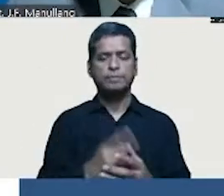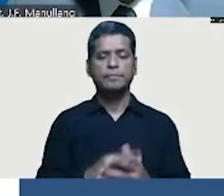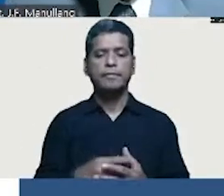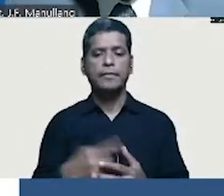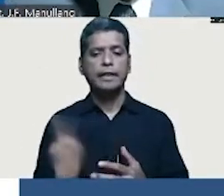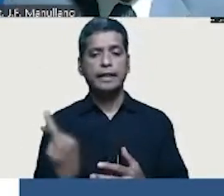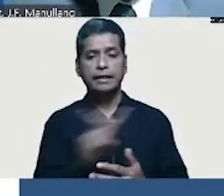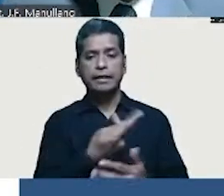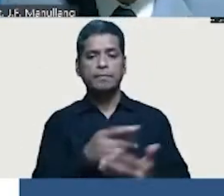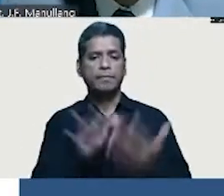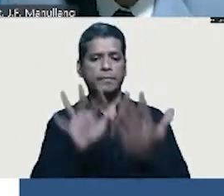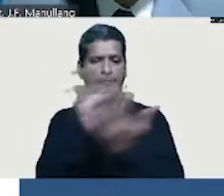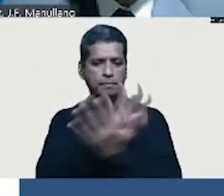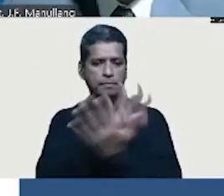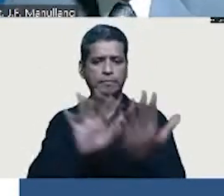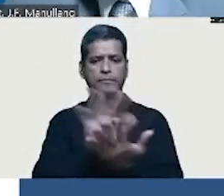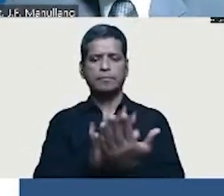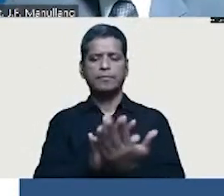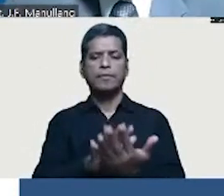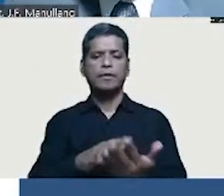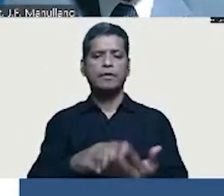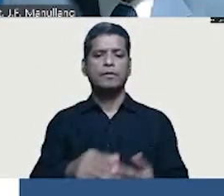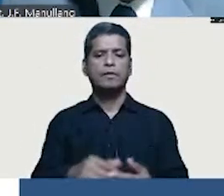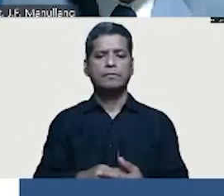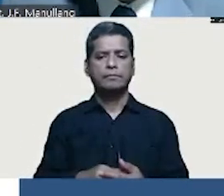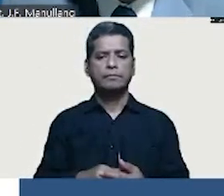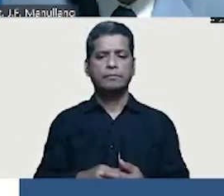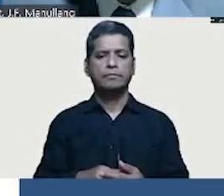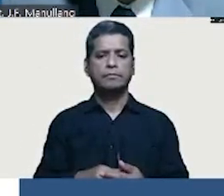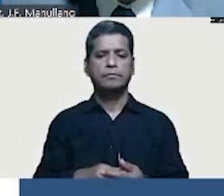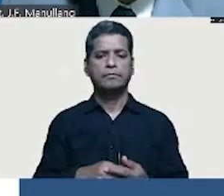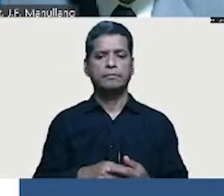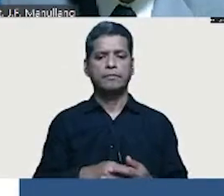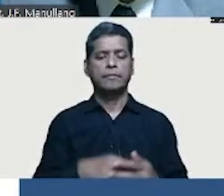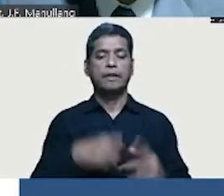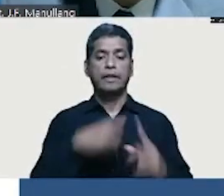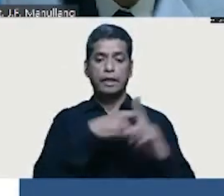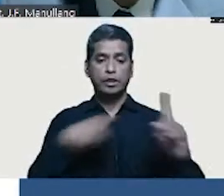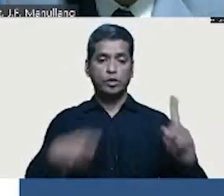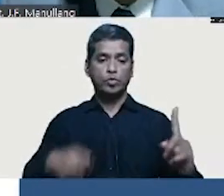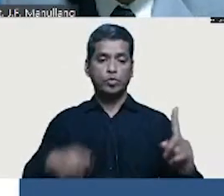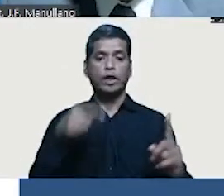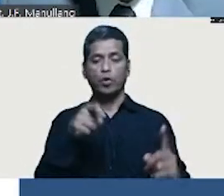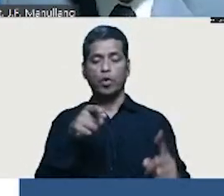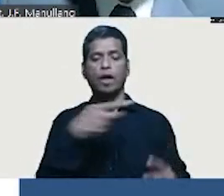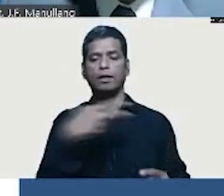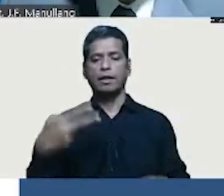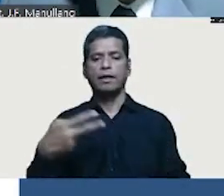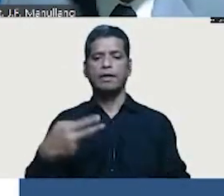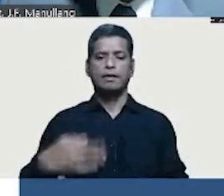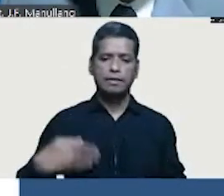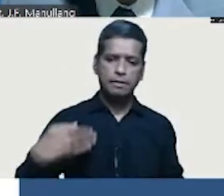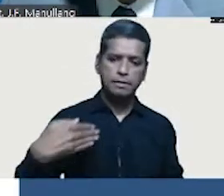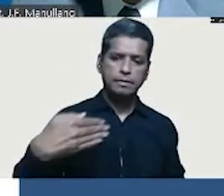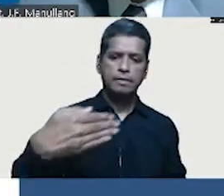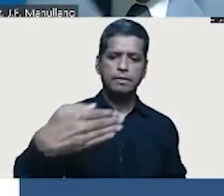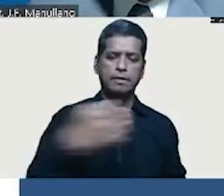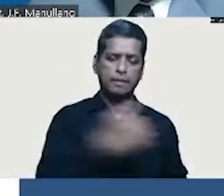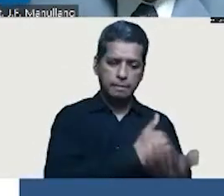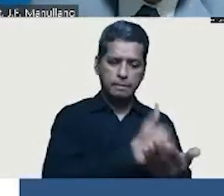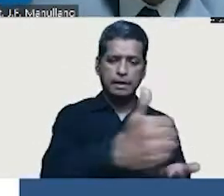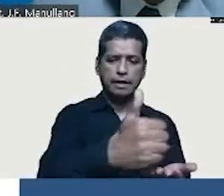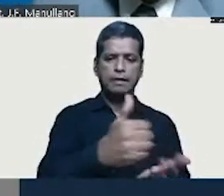supaya krisis Teguh karena Kristus telah jalan kebenaran dan keselamatan dalam masa Penantian kita